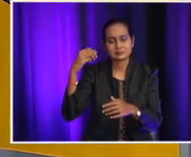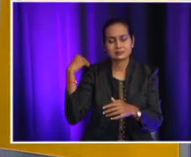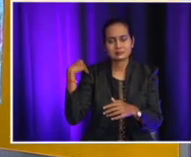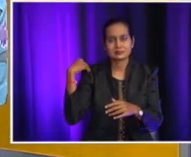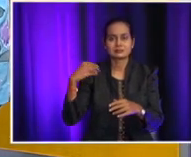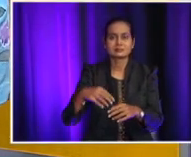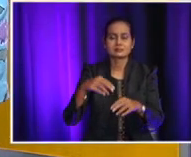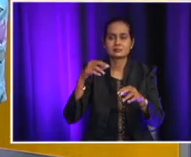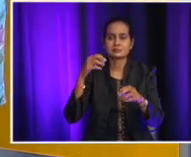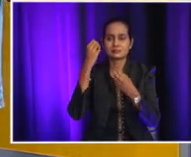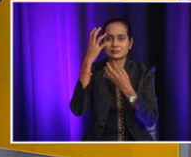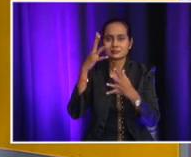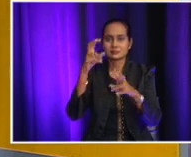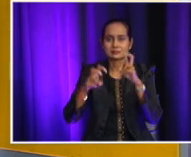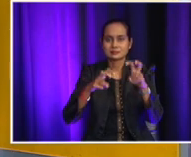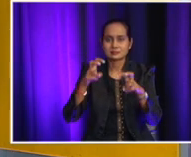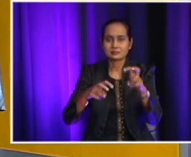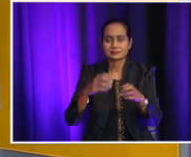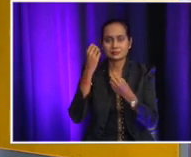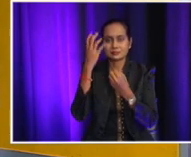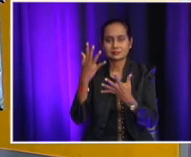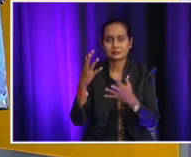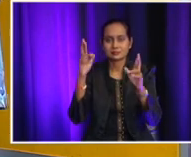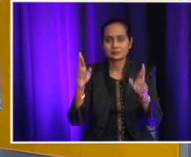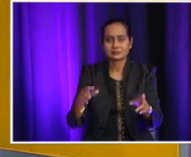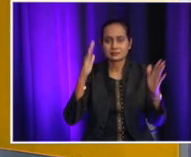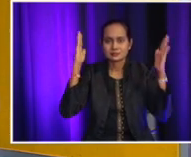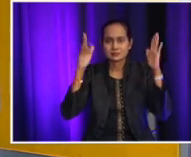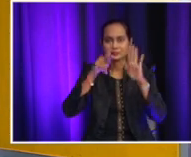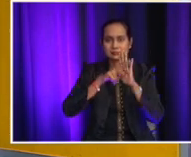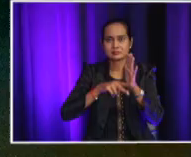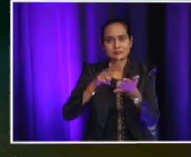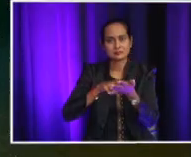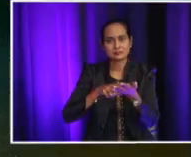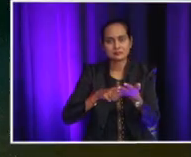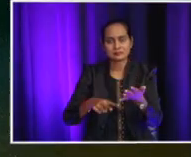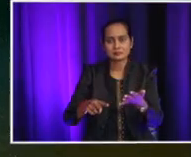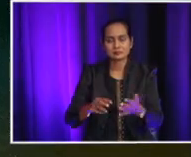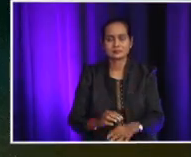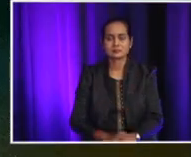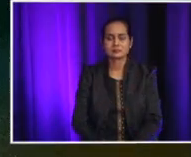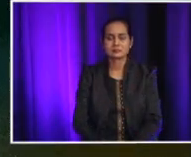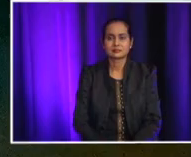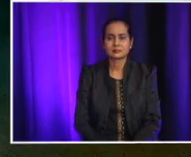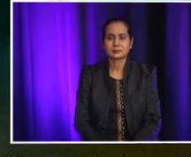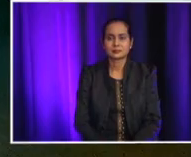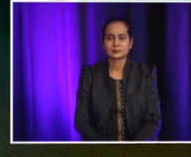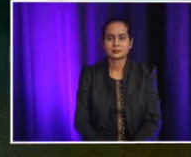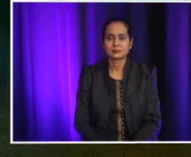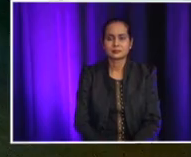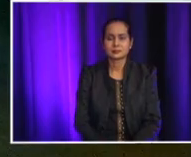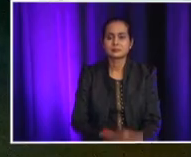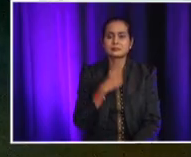kurang membaca rakyat negara maju Coba kita tanya pandangannya lain siapa Nak berikan pandangannya